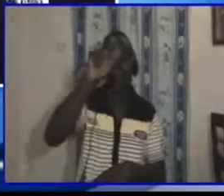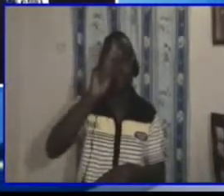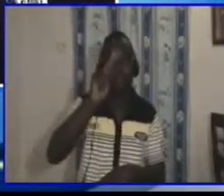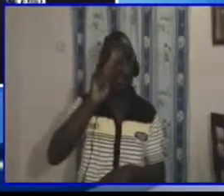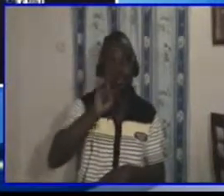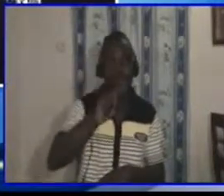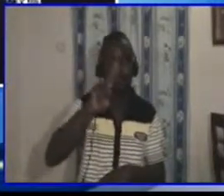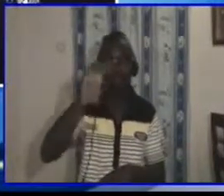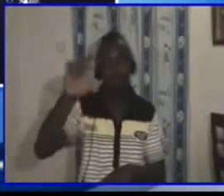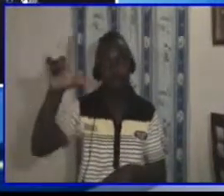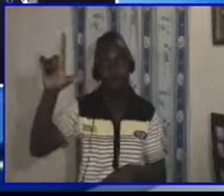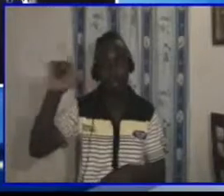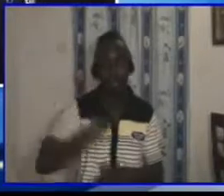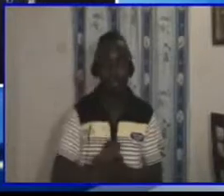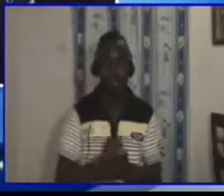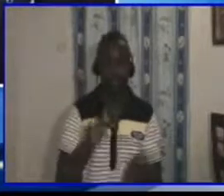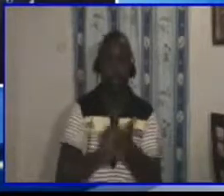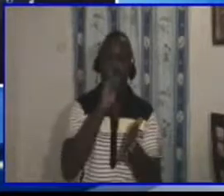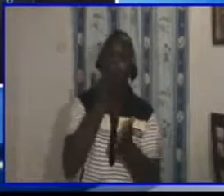chiamerà emanuele